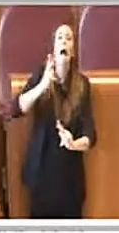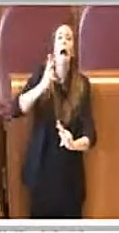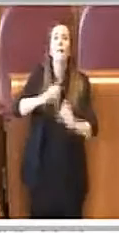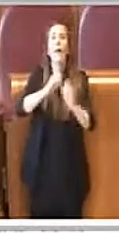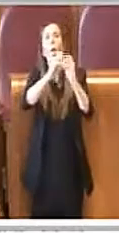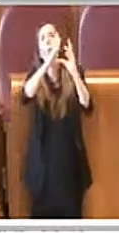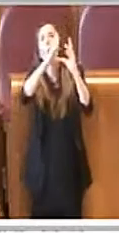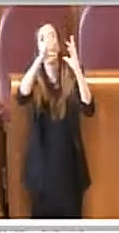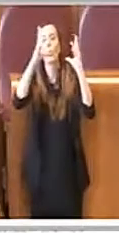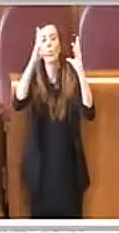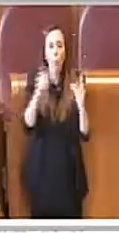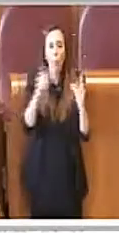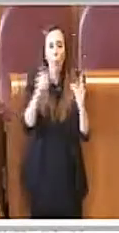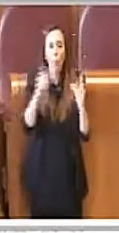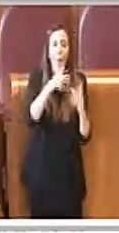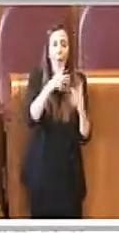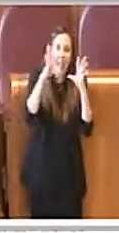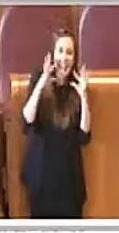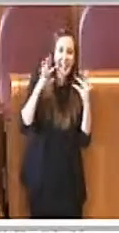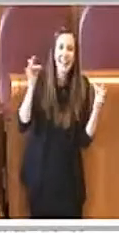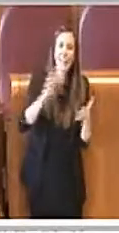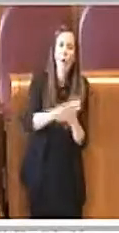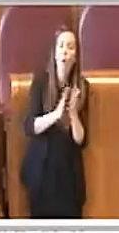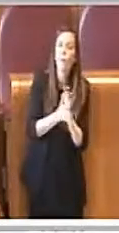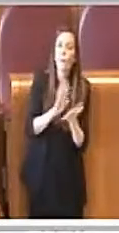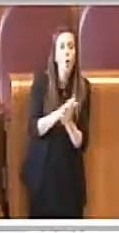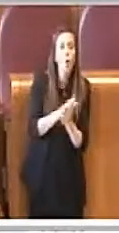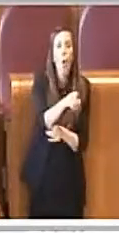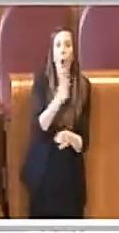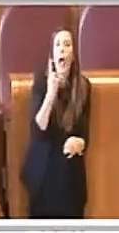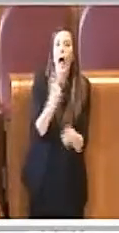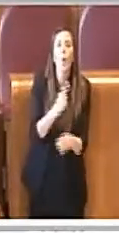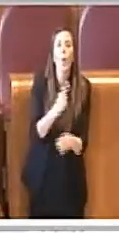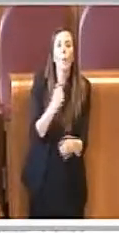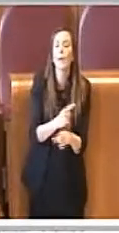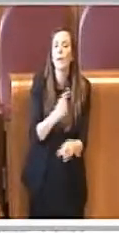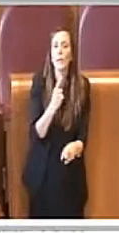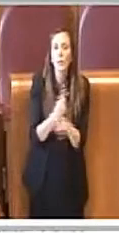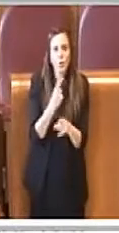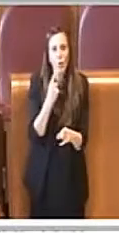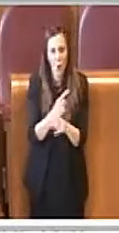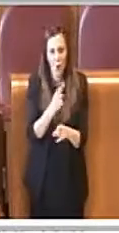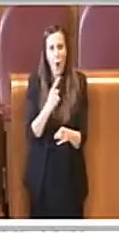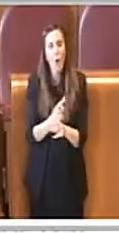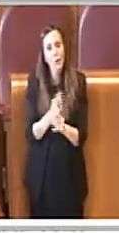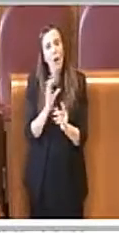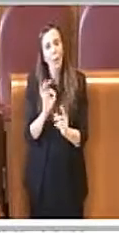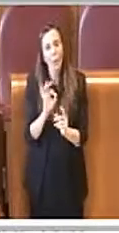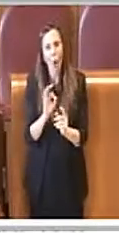nidi in convenzione che hanno bisogno di altro, hanno bisogno di come dire, atti